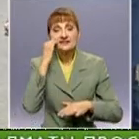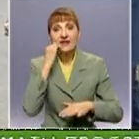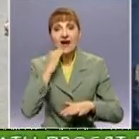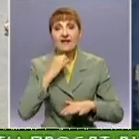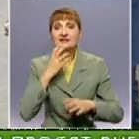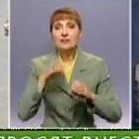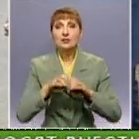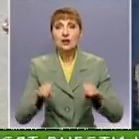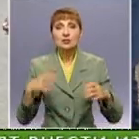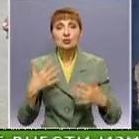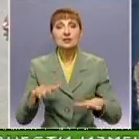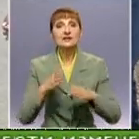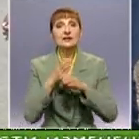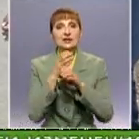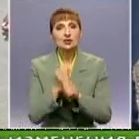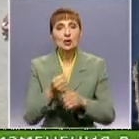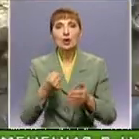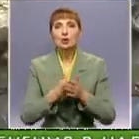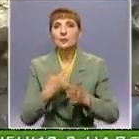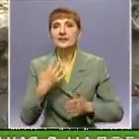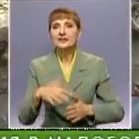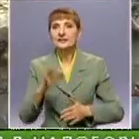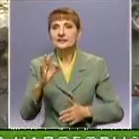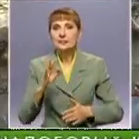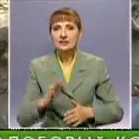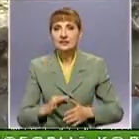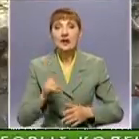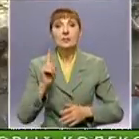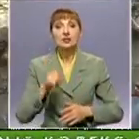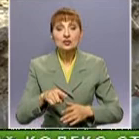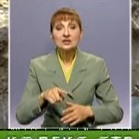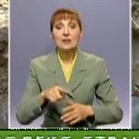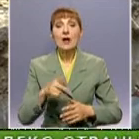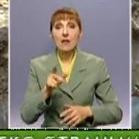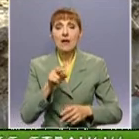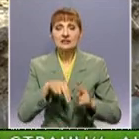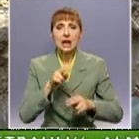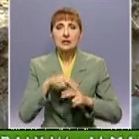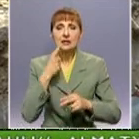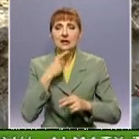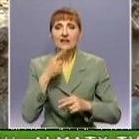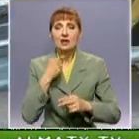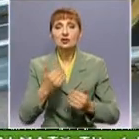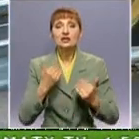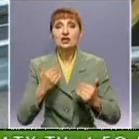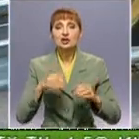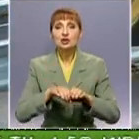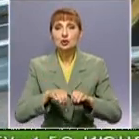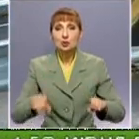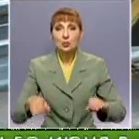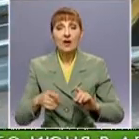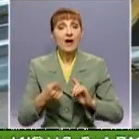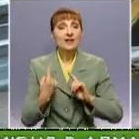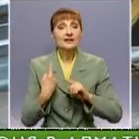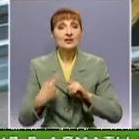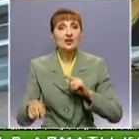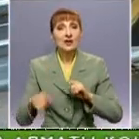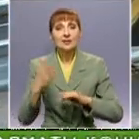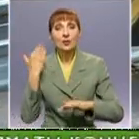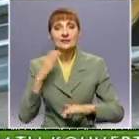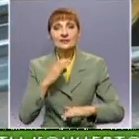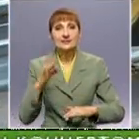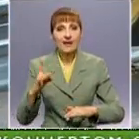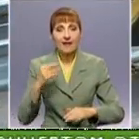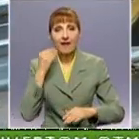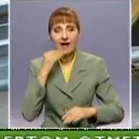срок теплотрасс будет сокращено до 50%. Между тем, подрядчики утверждают, что нынешние трубы отличаются от постсоветских своим